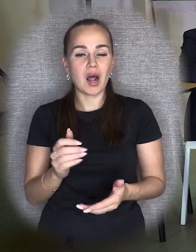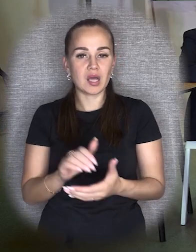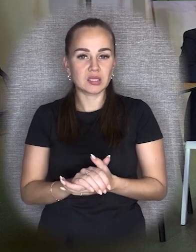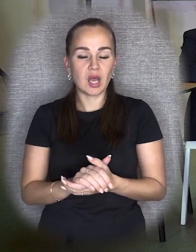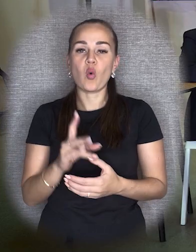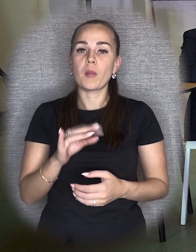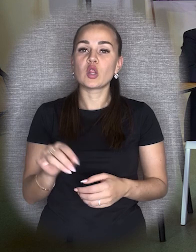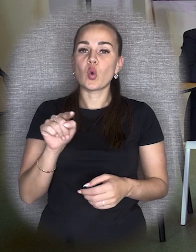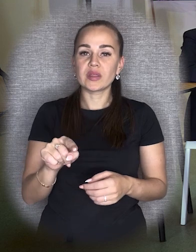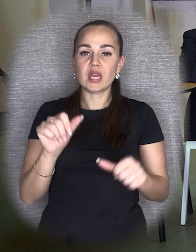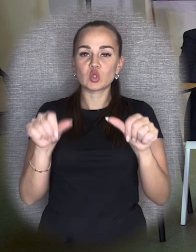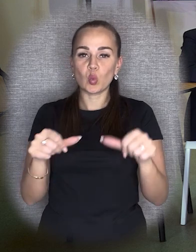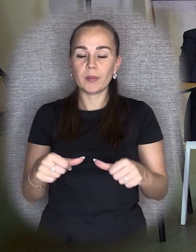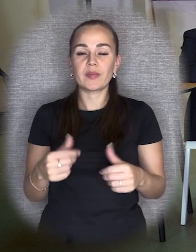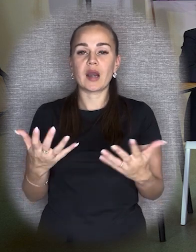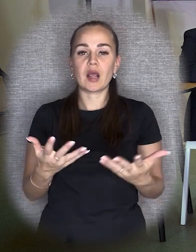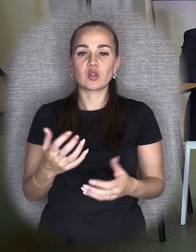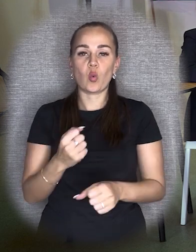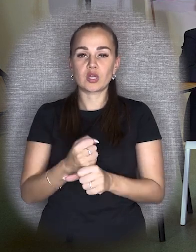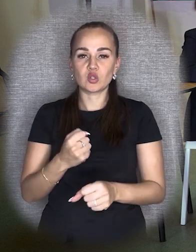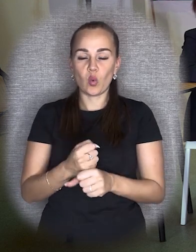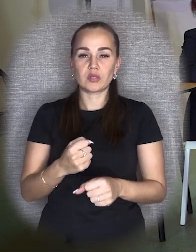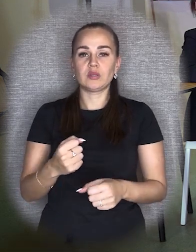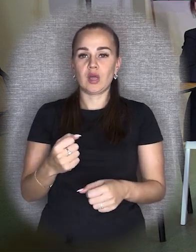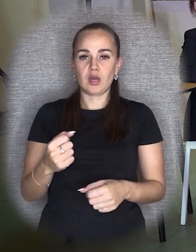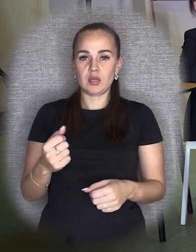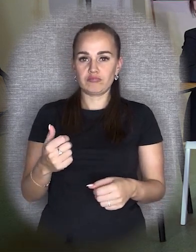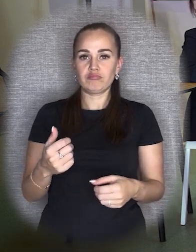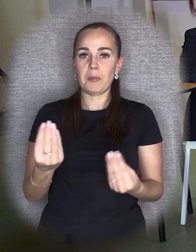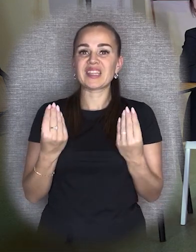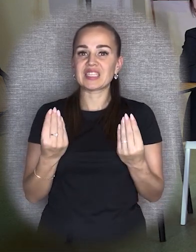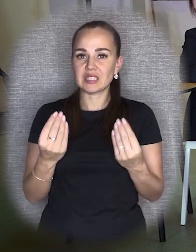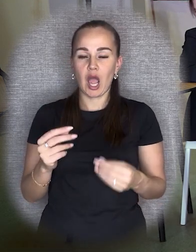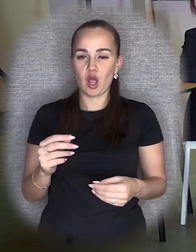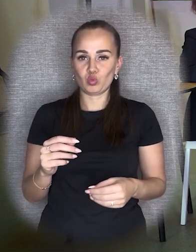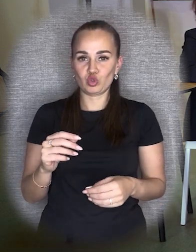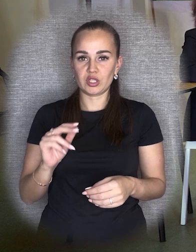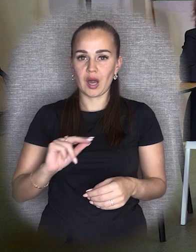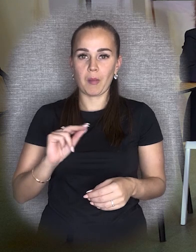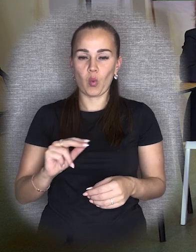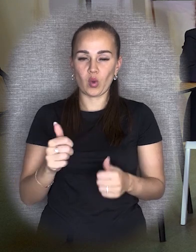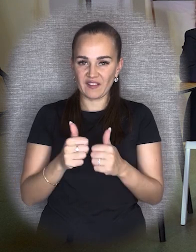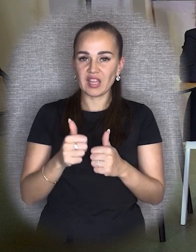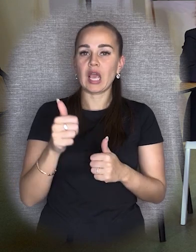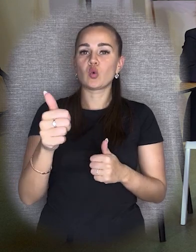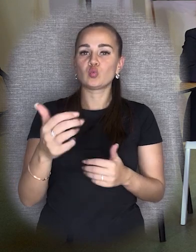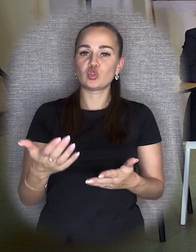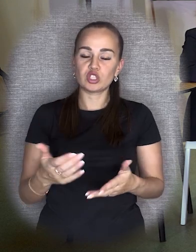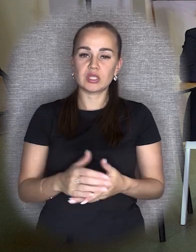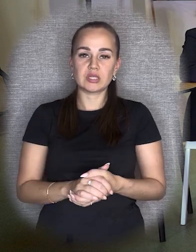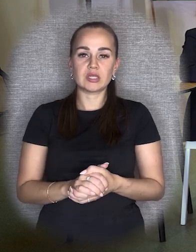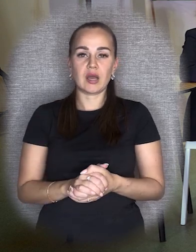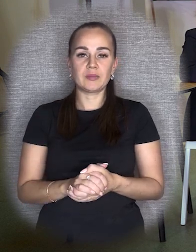тех скульпторов, которые сделали, создали либо выдающиеся произведения, либо где-то в